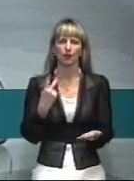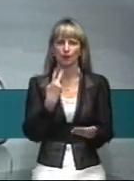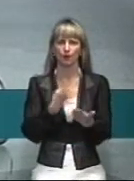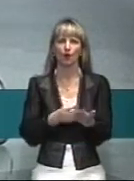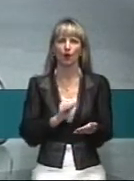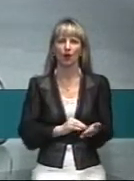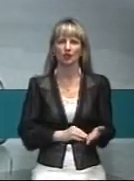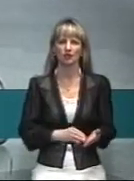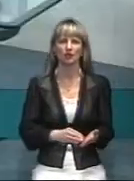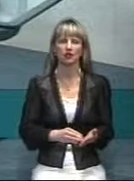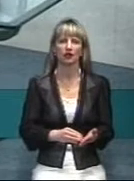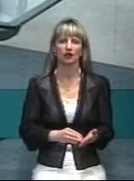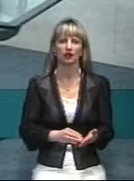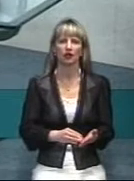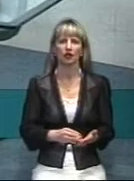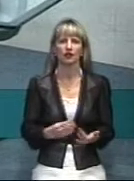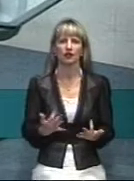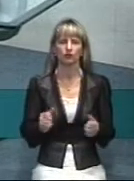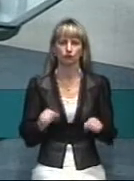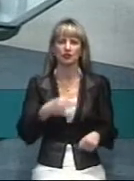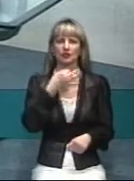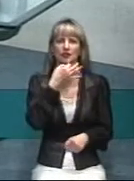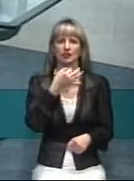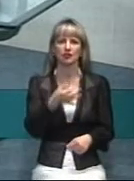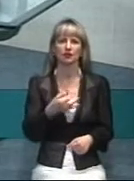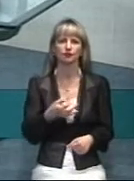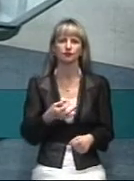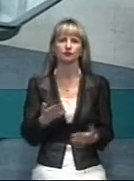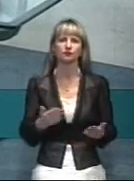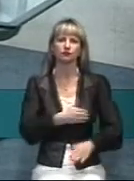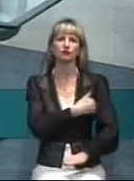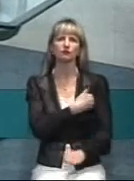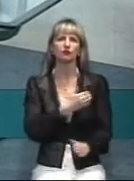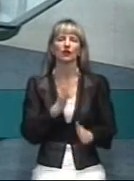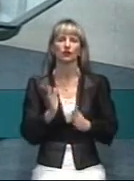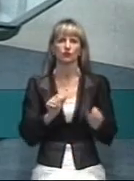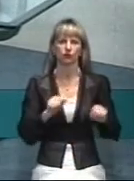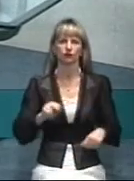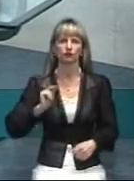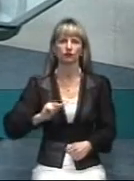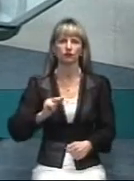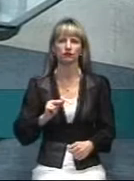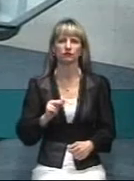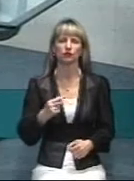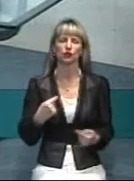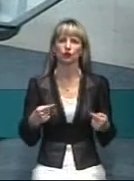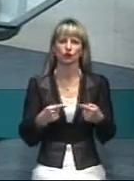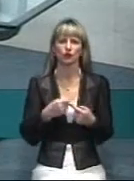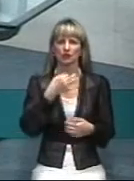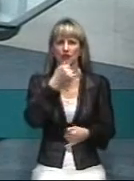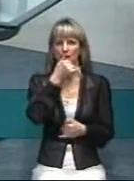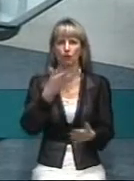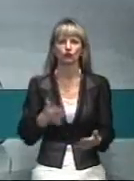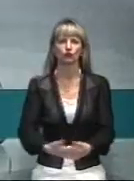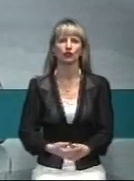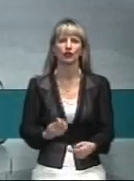там особливості все ж таки є. А не можете сказати саме, за яких температурних режимів може прилад працювати? Ну, на жаль, не готовий вам сказати зараз. Ну, якщо